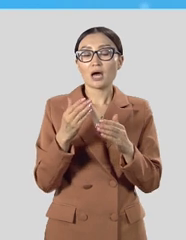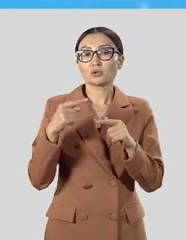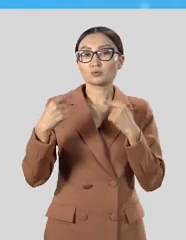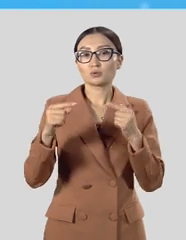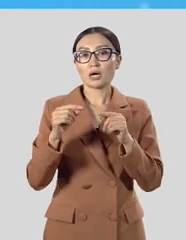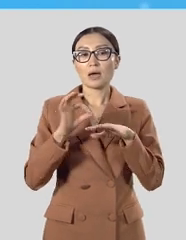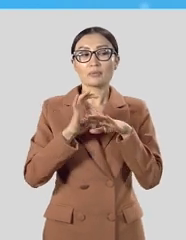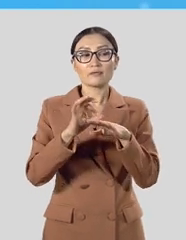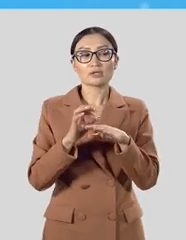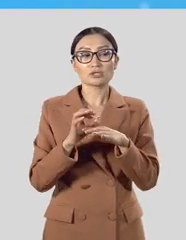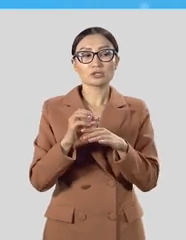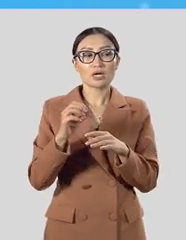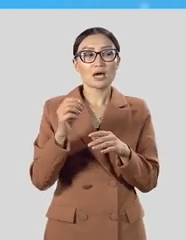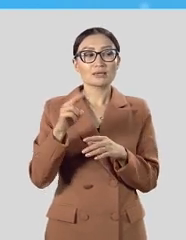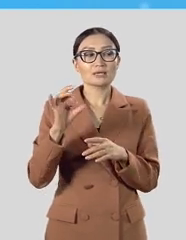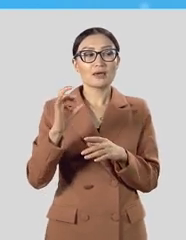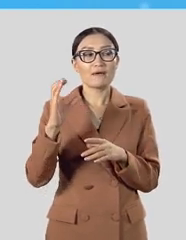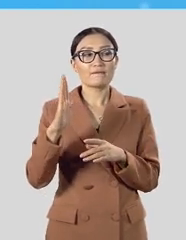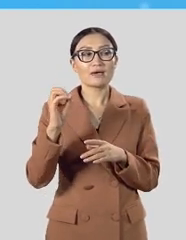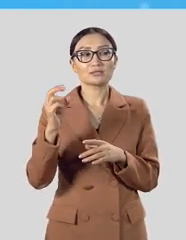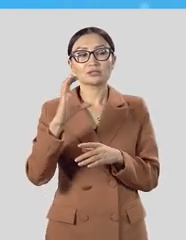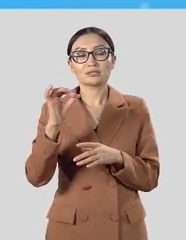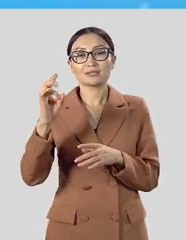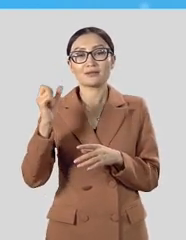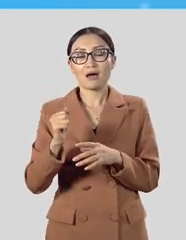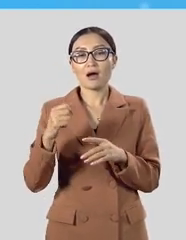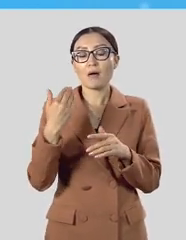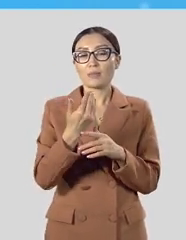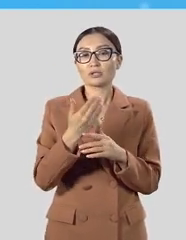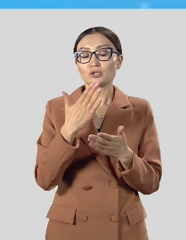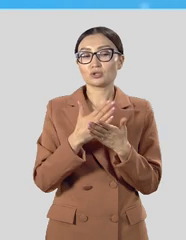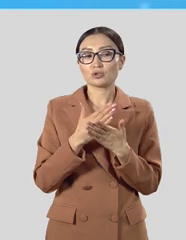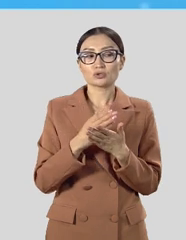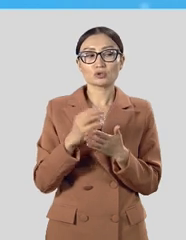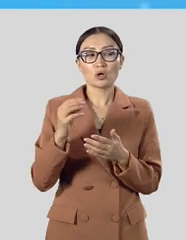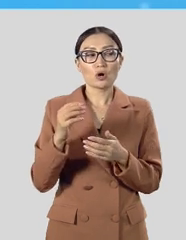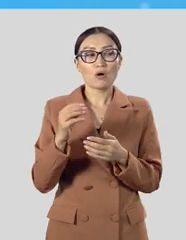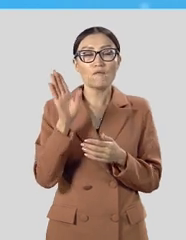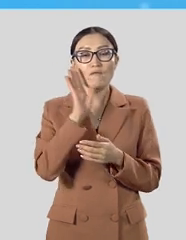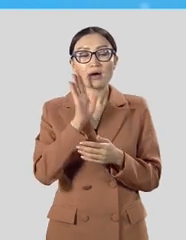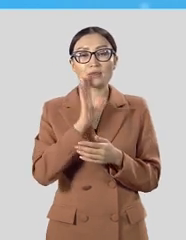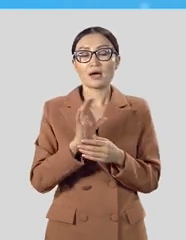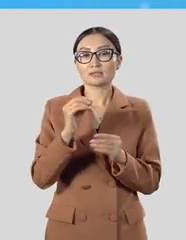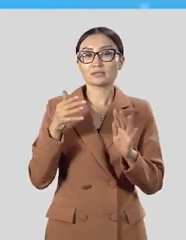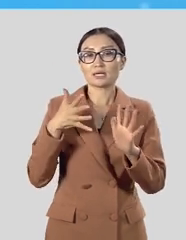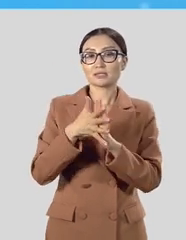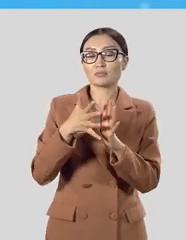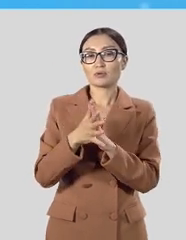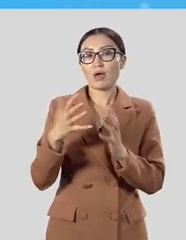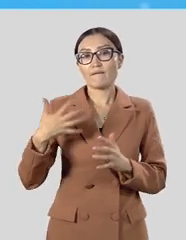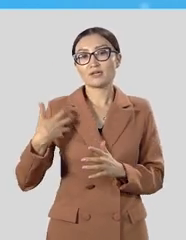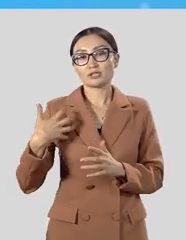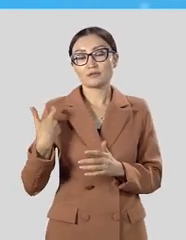другая проводящая ткань – древесина. По ней идет восходящий ток. Вода с растворенными в ней